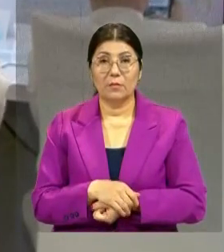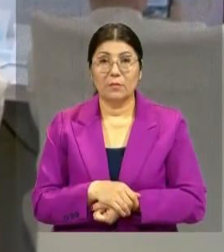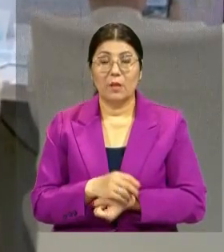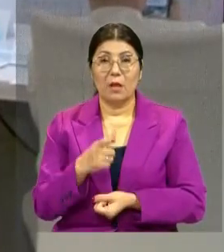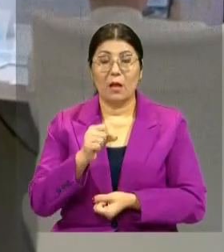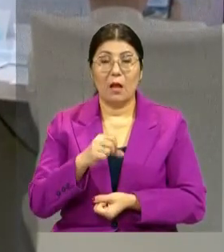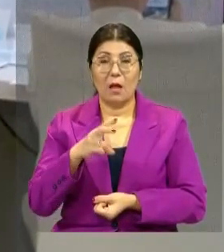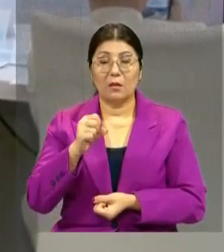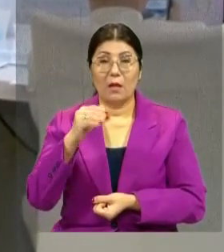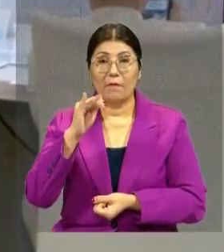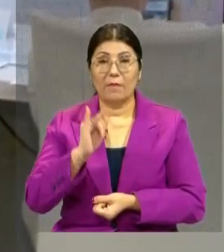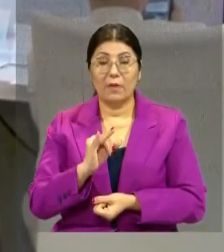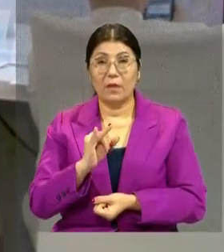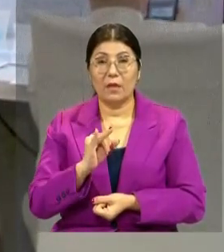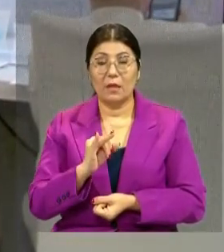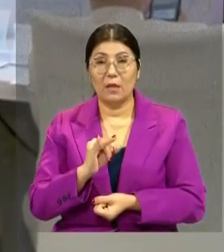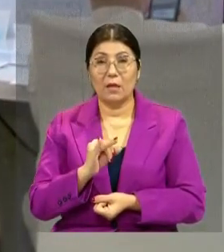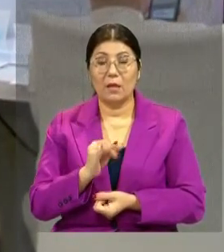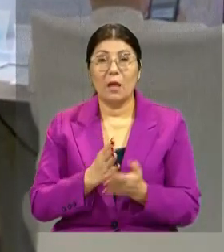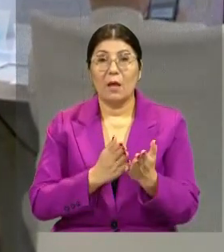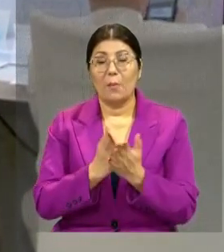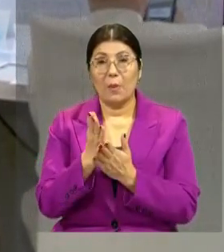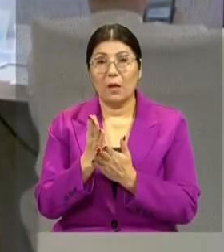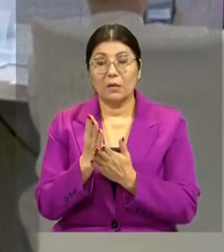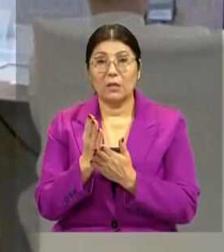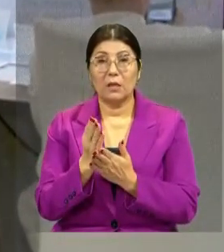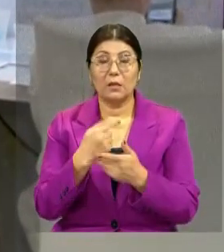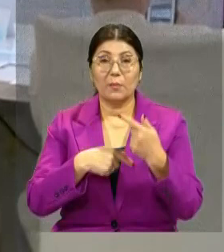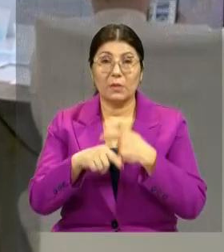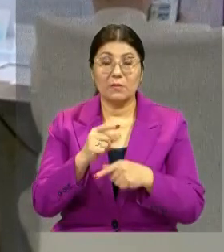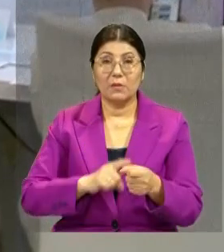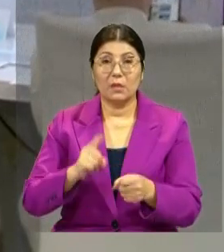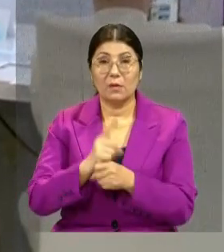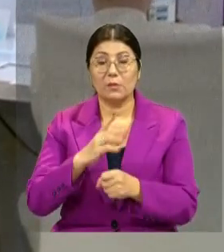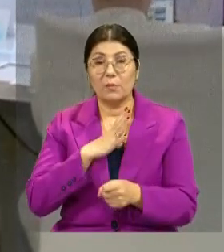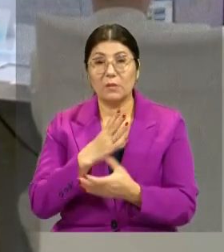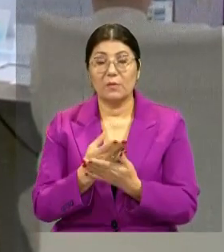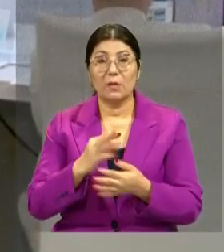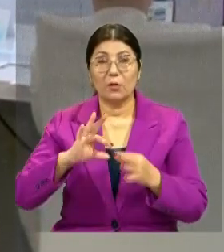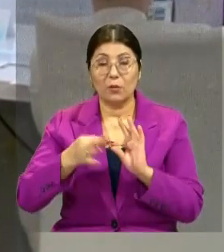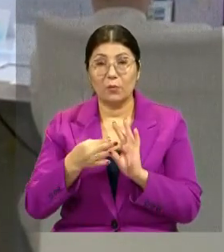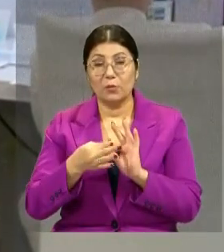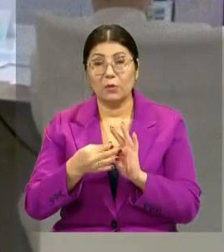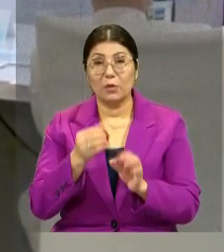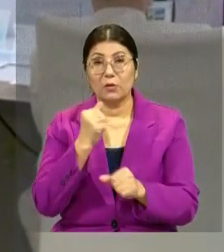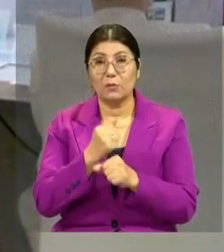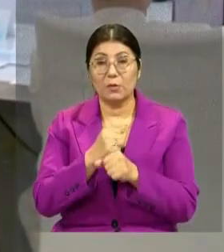мазхабына бағыттау тапсырылған болады. Әрине бұл өте күрделі жұмыс, десек те 135